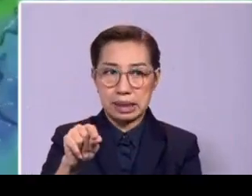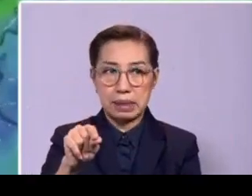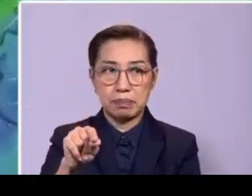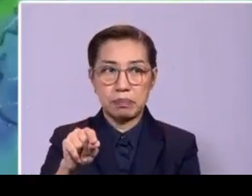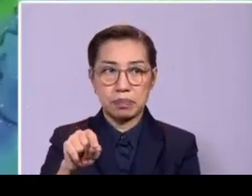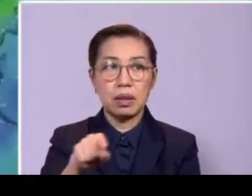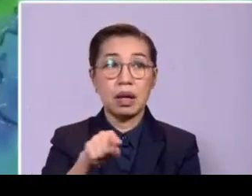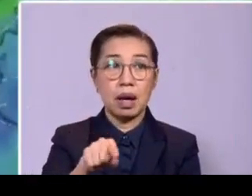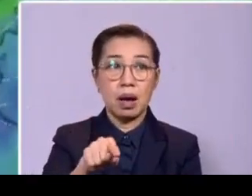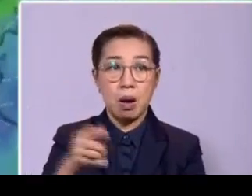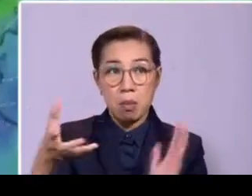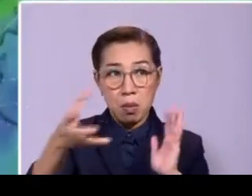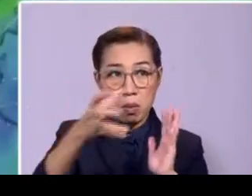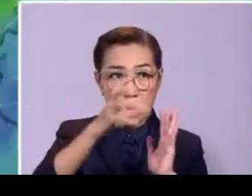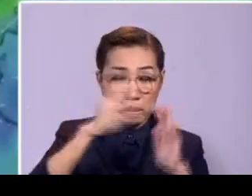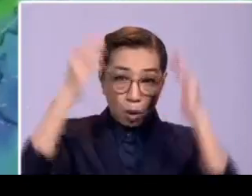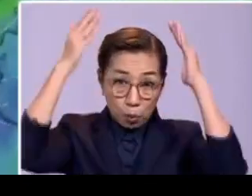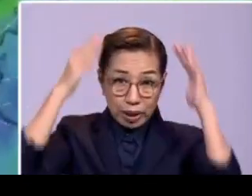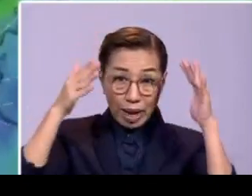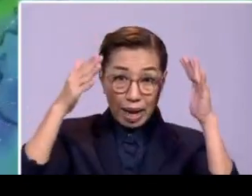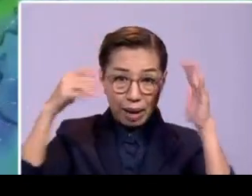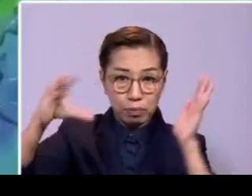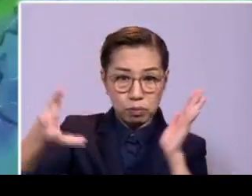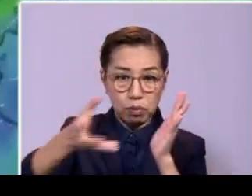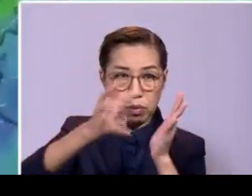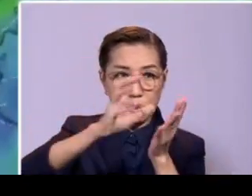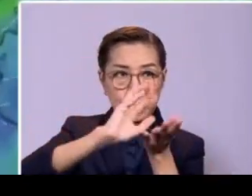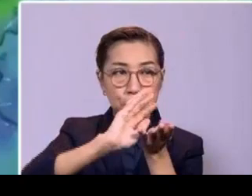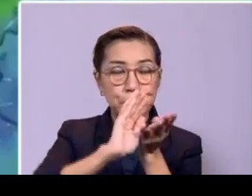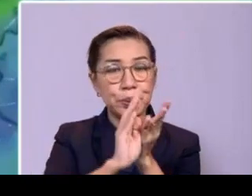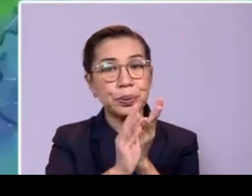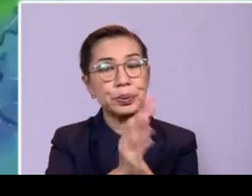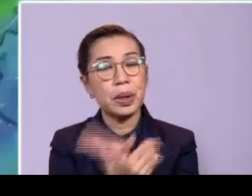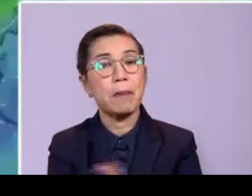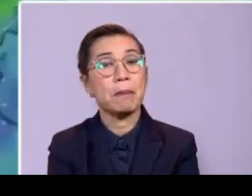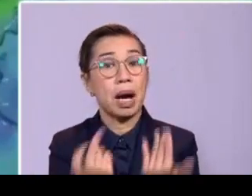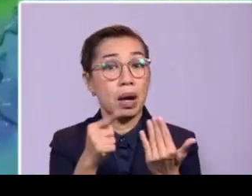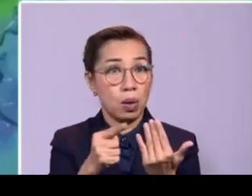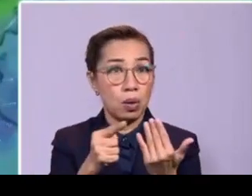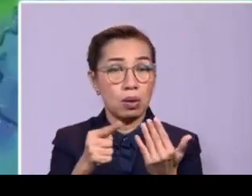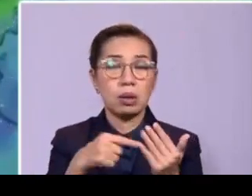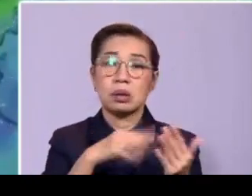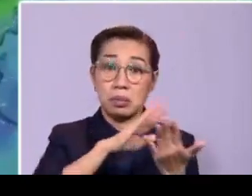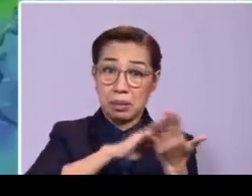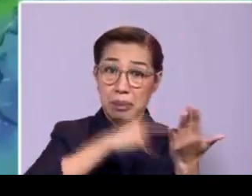ากนั้นจะอ่อนกำลังลงอย่างรวดเร็วนะครับเพราะฉะนั้นแล้วพายุตัวนี้ผลก